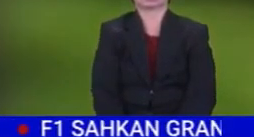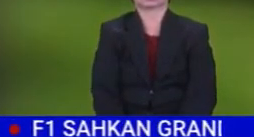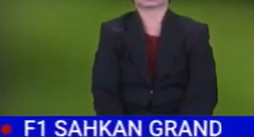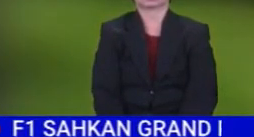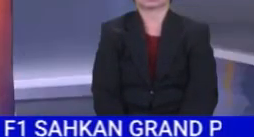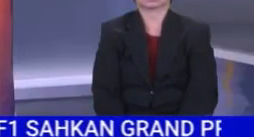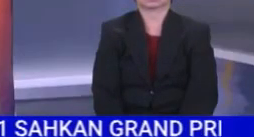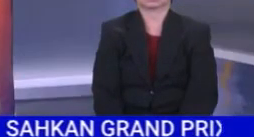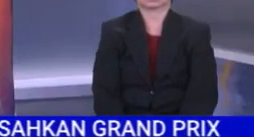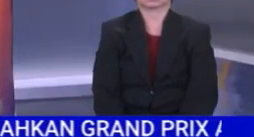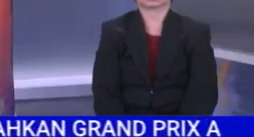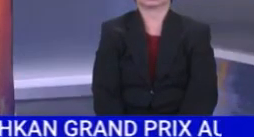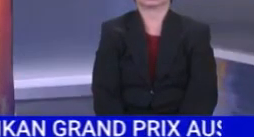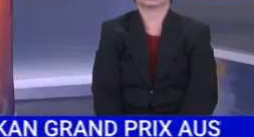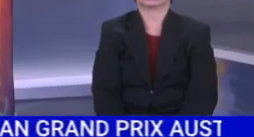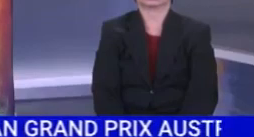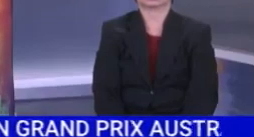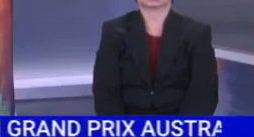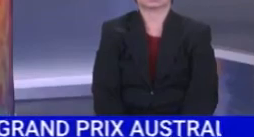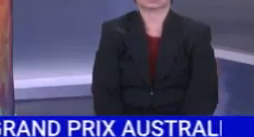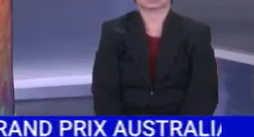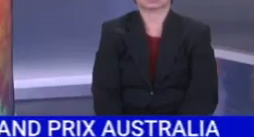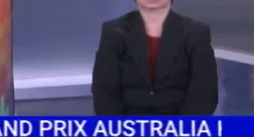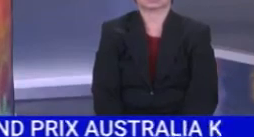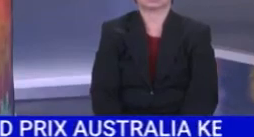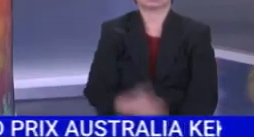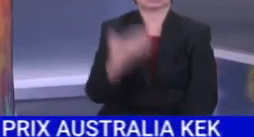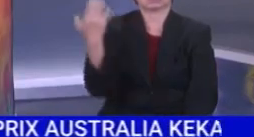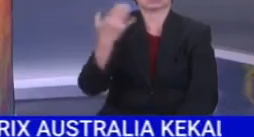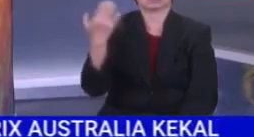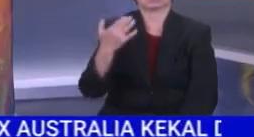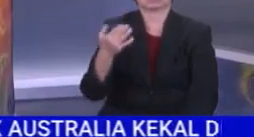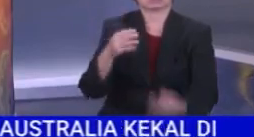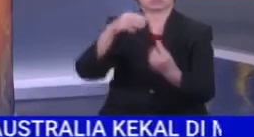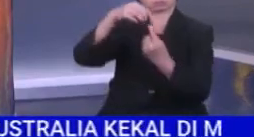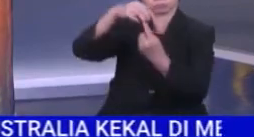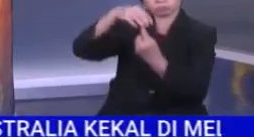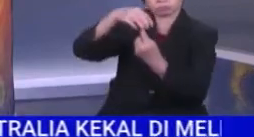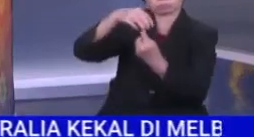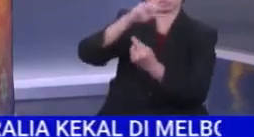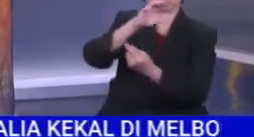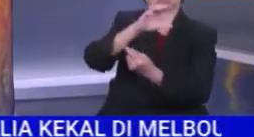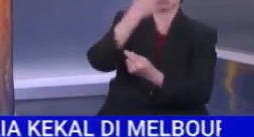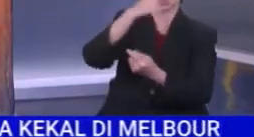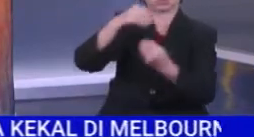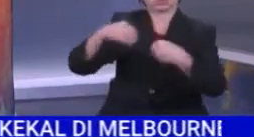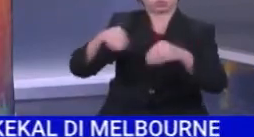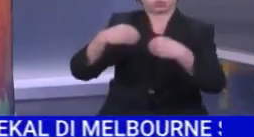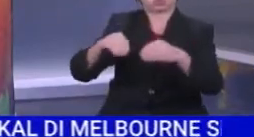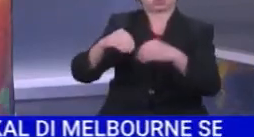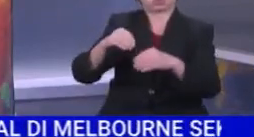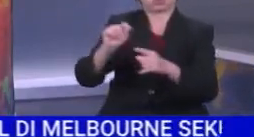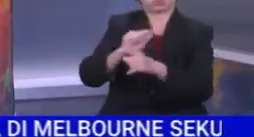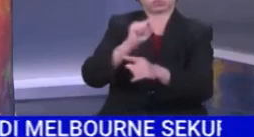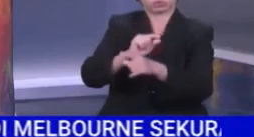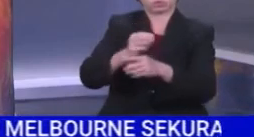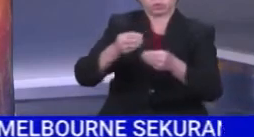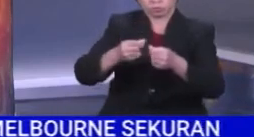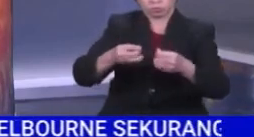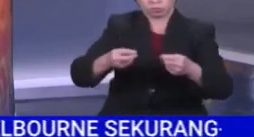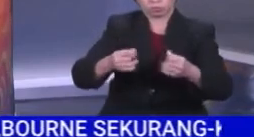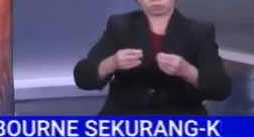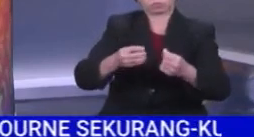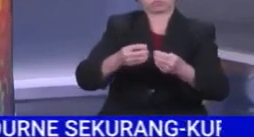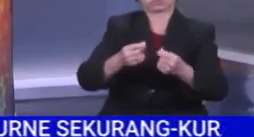Hi Ho Hai lazimnya bongkah cendawan untuk tujuan komersial jasil kain menggunakan ha buka